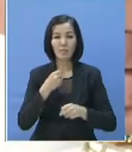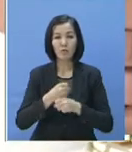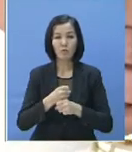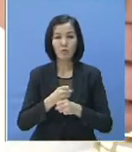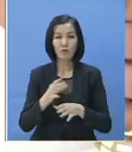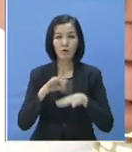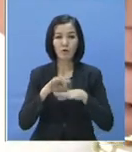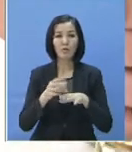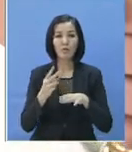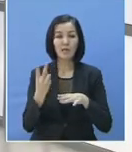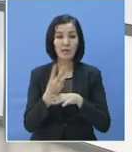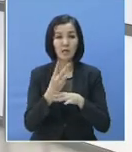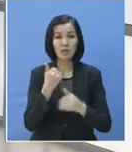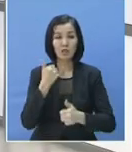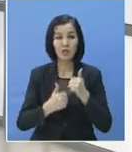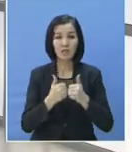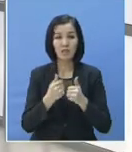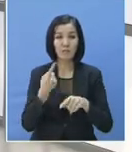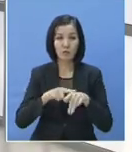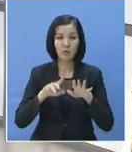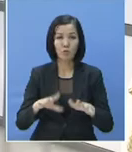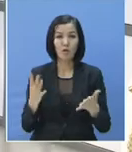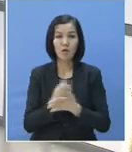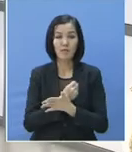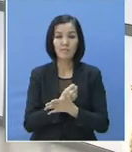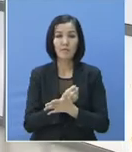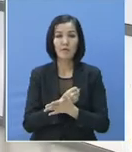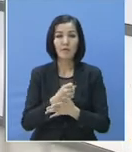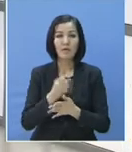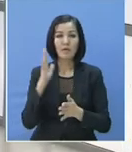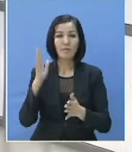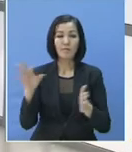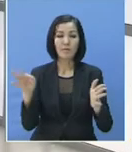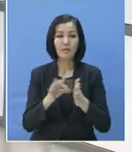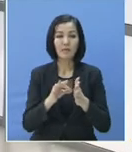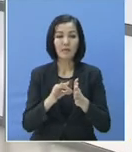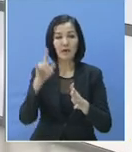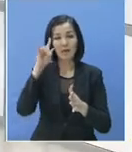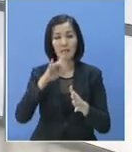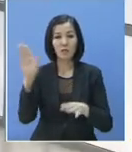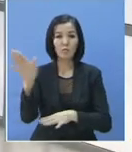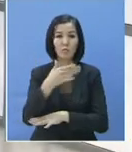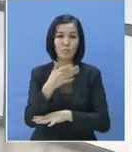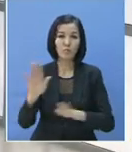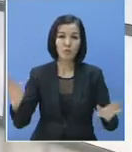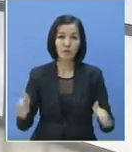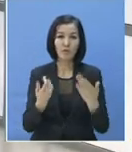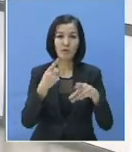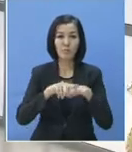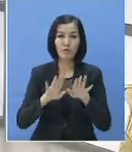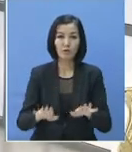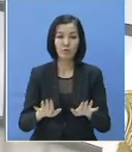мақсатым ары қарай қазақтың туын басқа елдерге желбіретіп, 1-ші орында